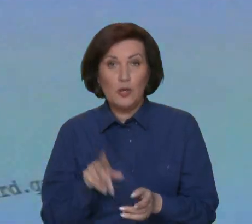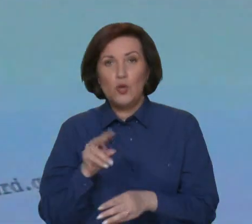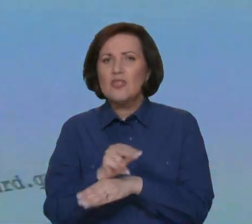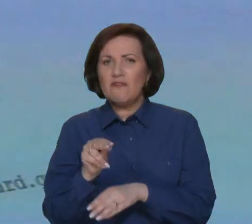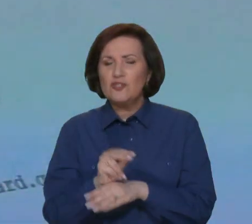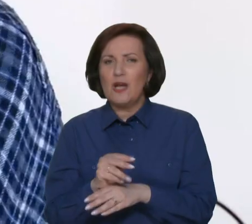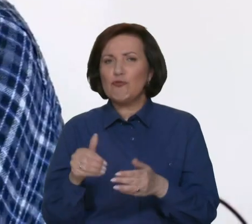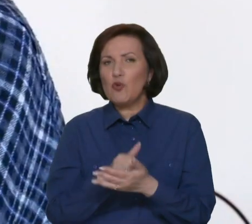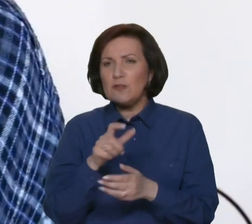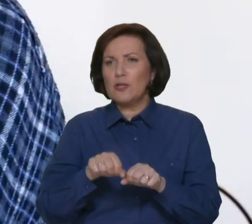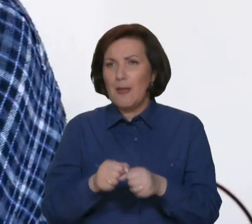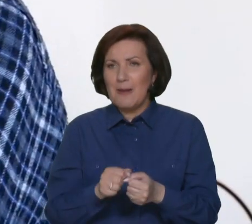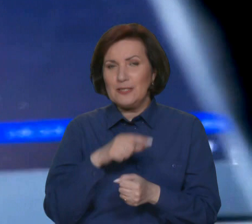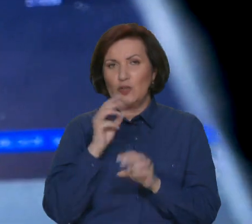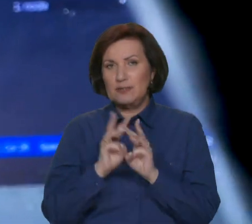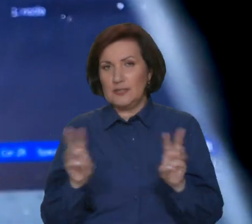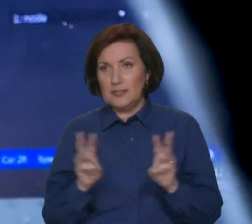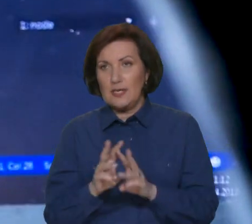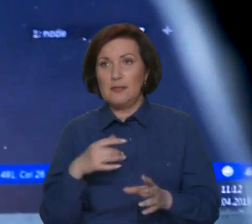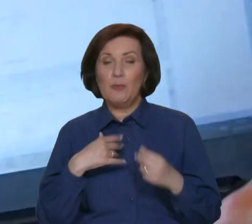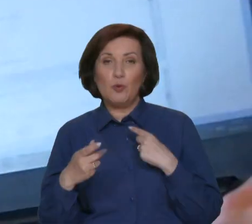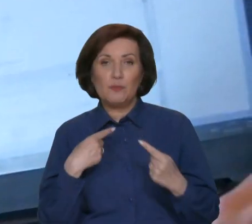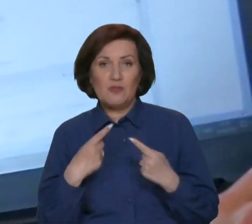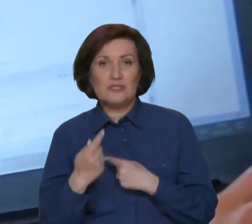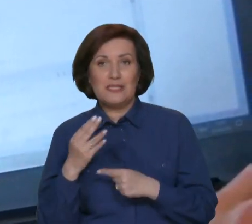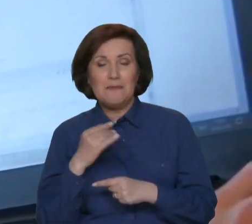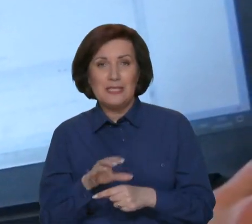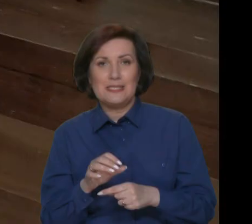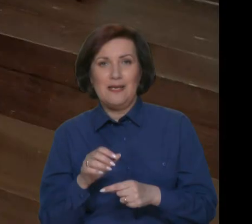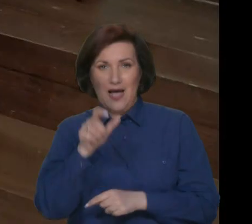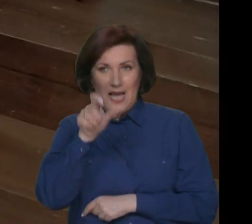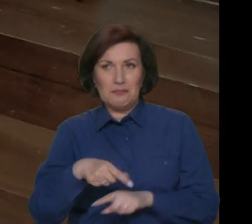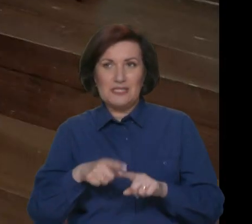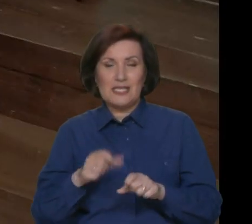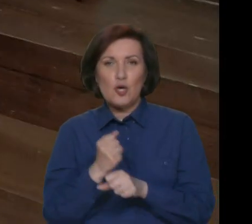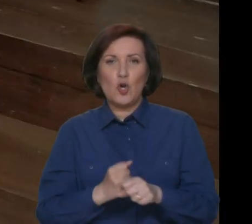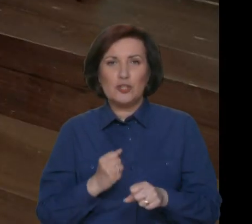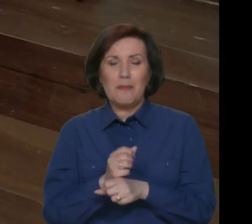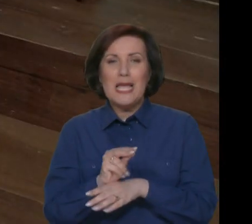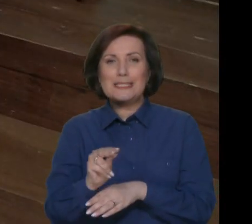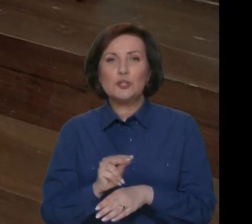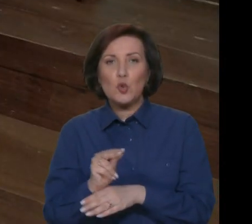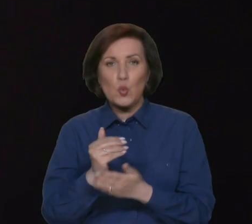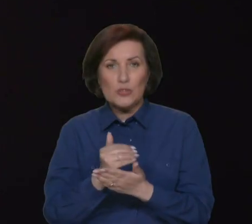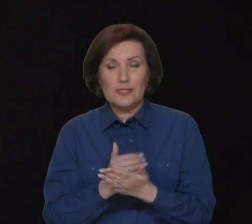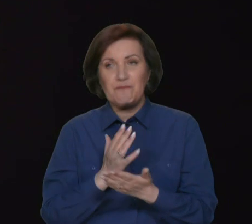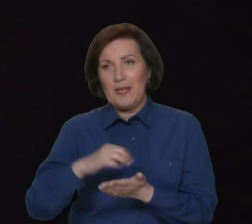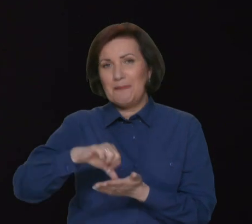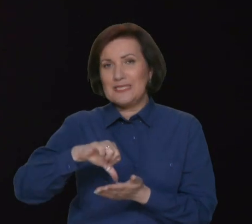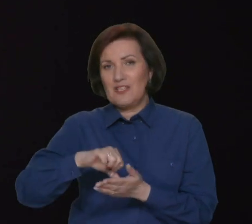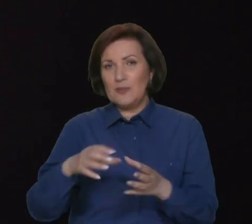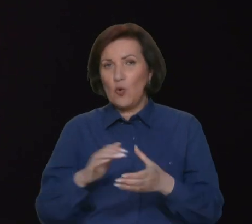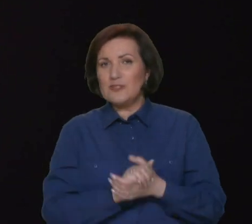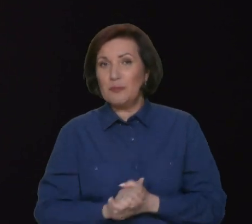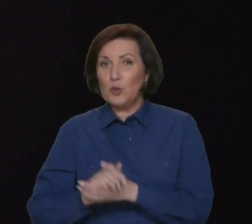навчать новачків ламати російські сайти. Ми поспілкувалися з одним із кіберармійців, який розробляє інструкції. Він є представником